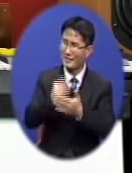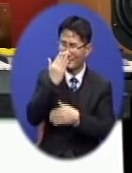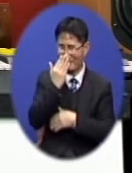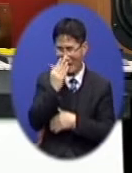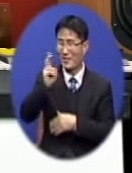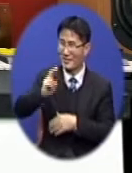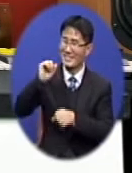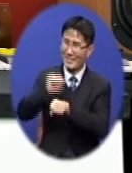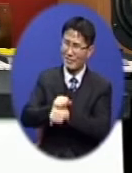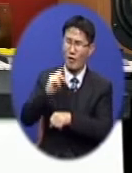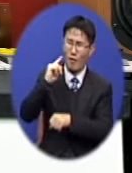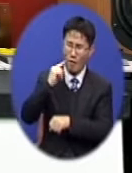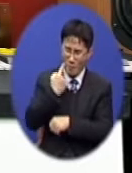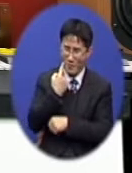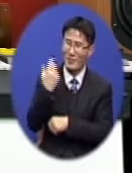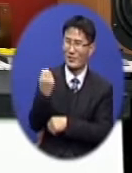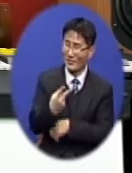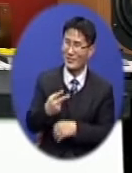노래도 잘하고 얼굴도 이쁘고